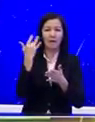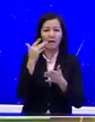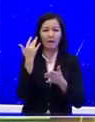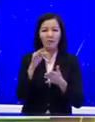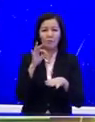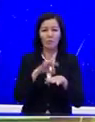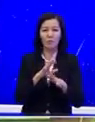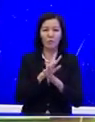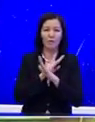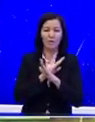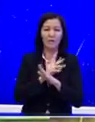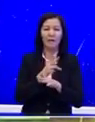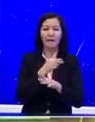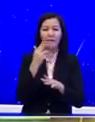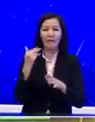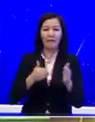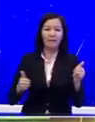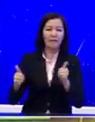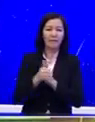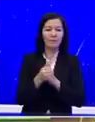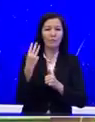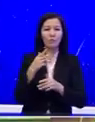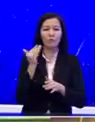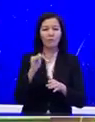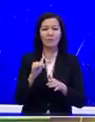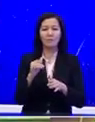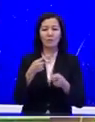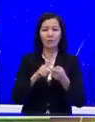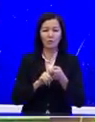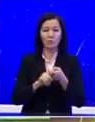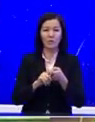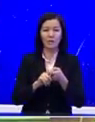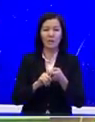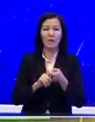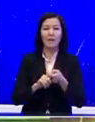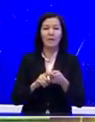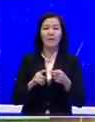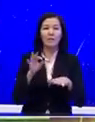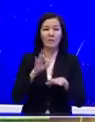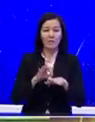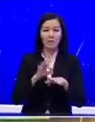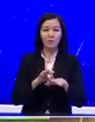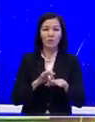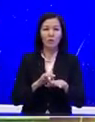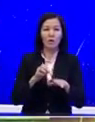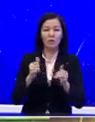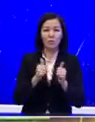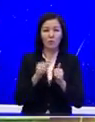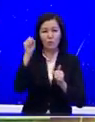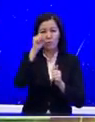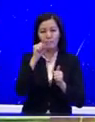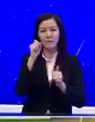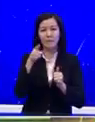ақш елі. Мұнда індеттен өлгендер саны Италиядан да асып түсті, 35 мыңға жуықтады. Ал дертті жұқтырғандар саны көрші